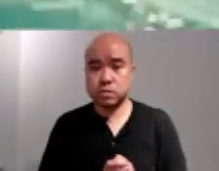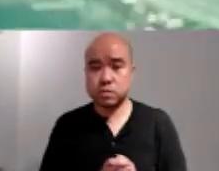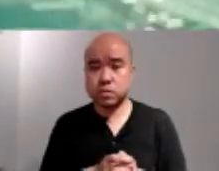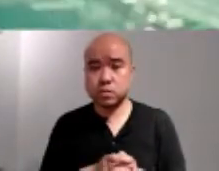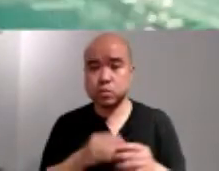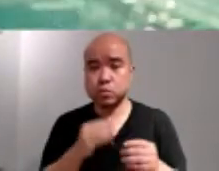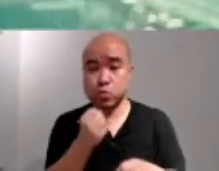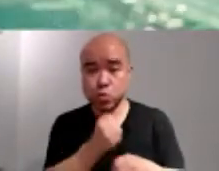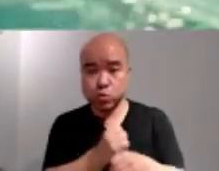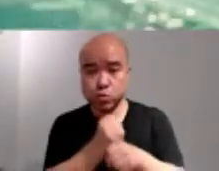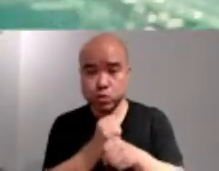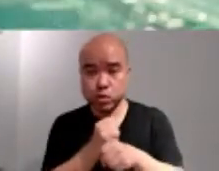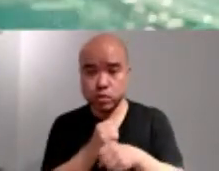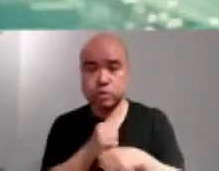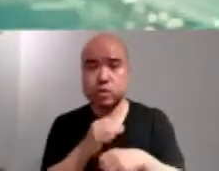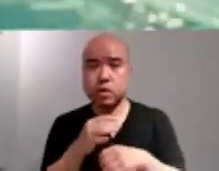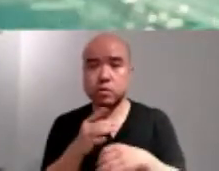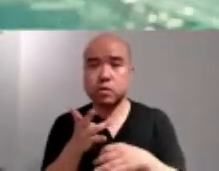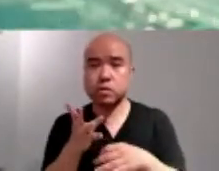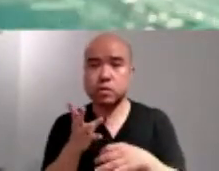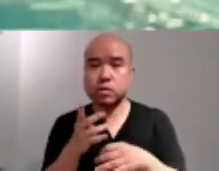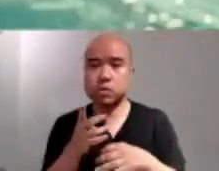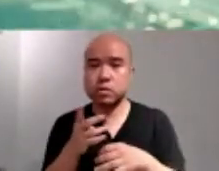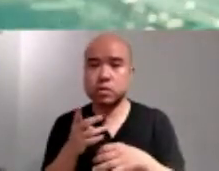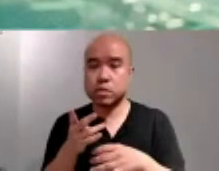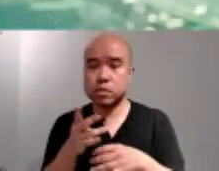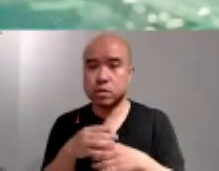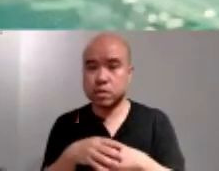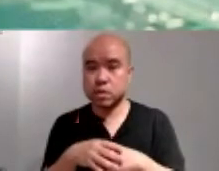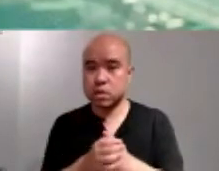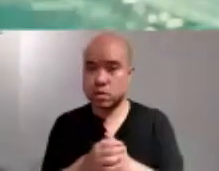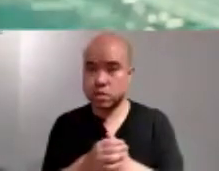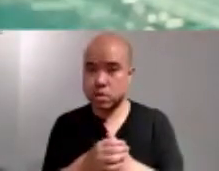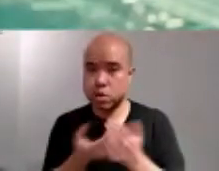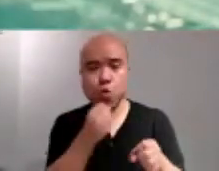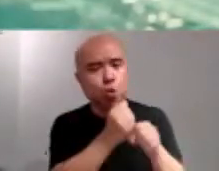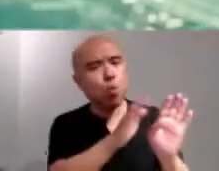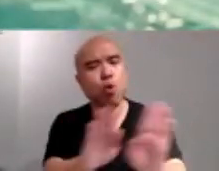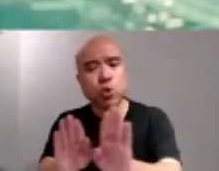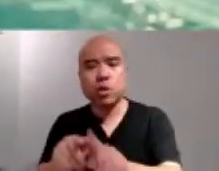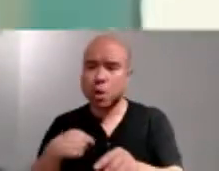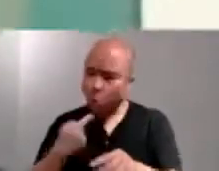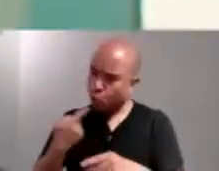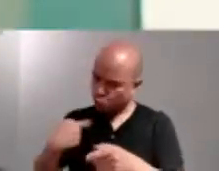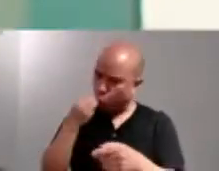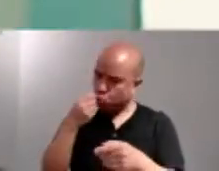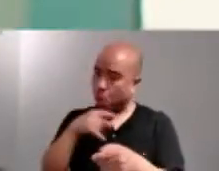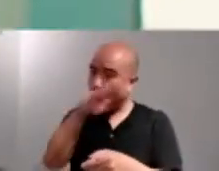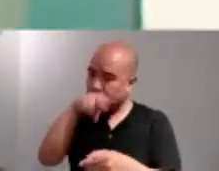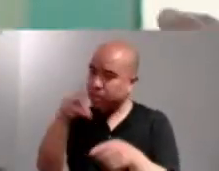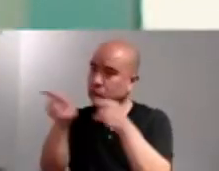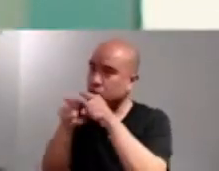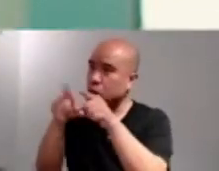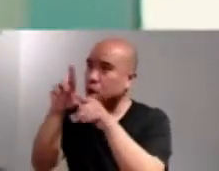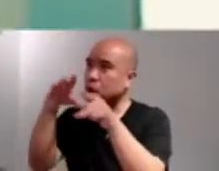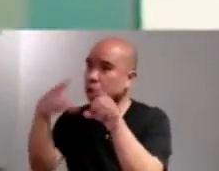咁呢个理念翻到嚟香港之后，就开始谂啊，其实我可唔可以揾多啲人一齐去做啲捐款俾